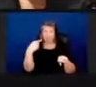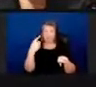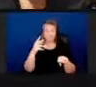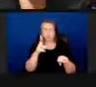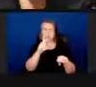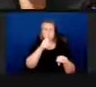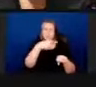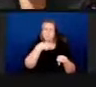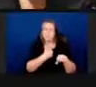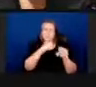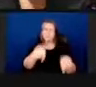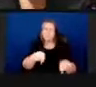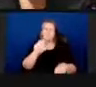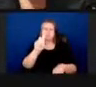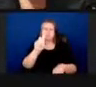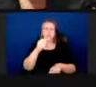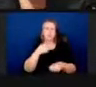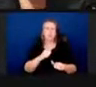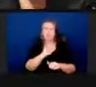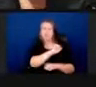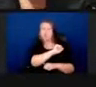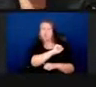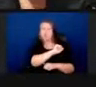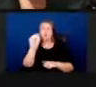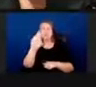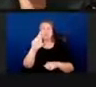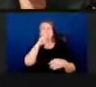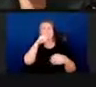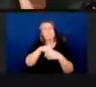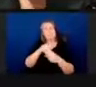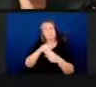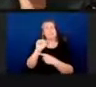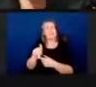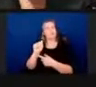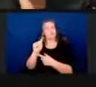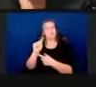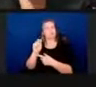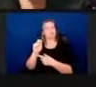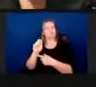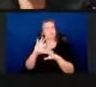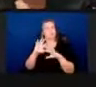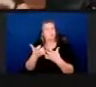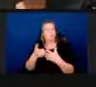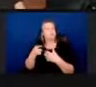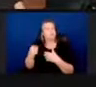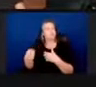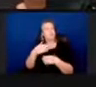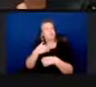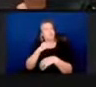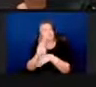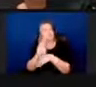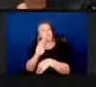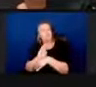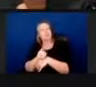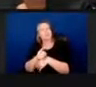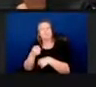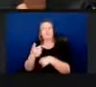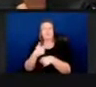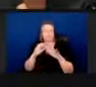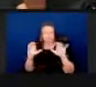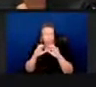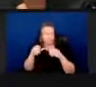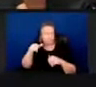100. Najua kuwa wengi wetu wanaona ni kama si jambo ambalo linawezekana, lakini mimi nina uhakika ya